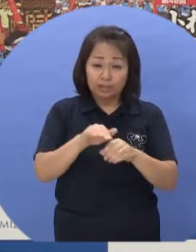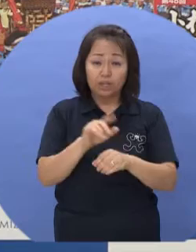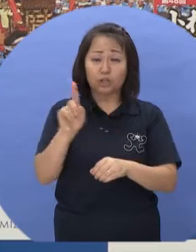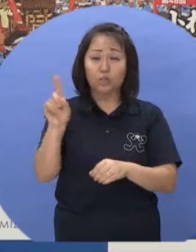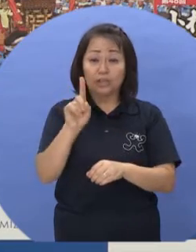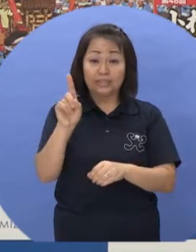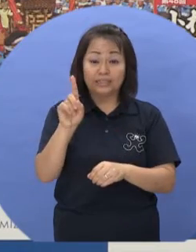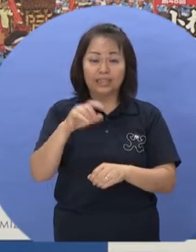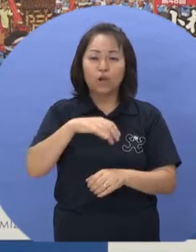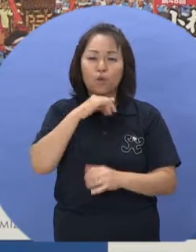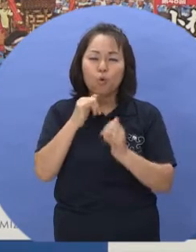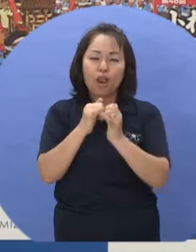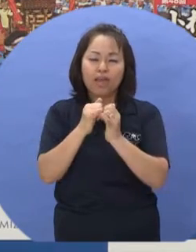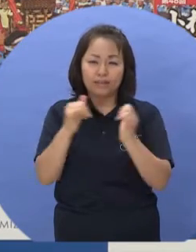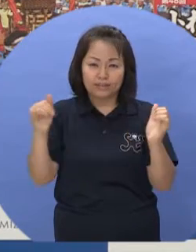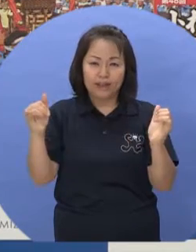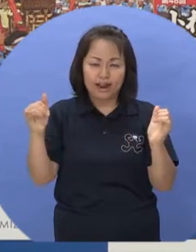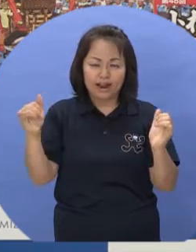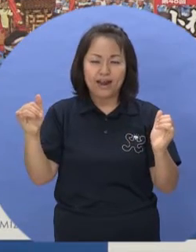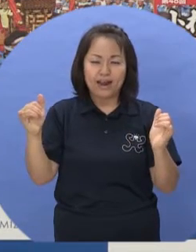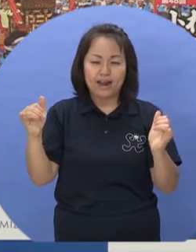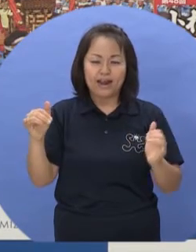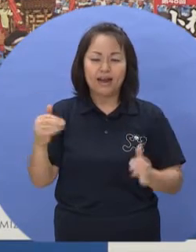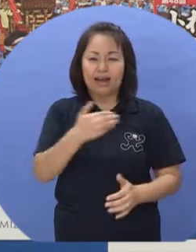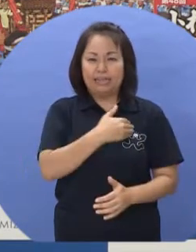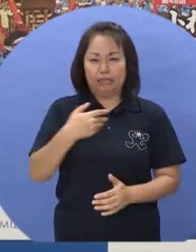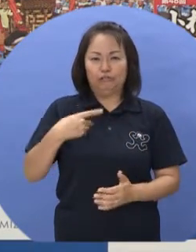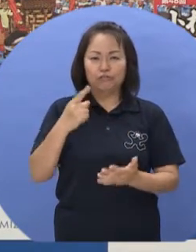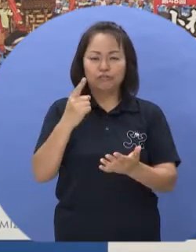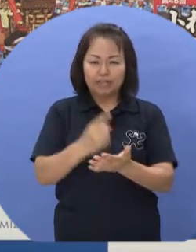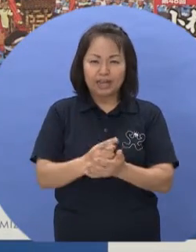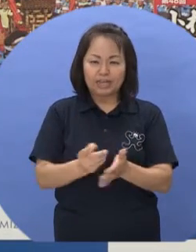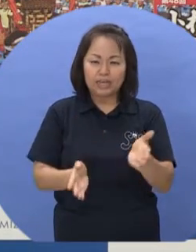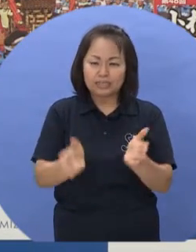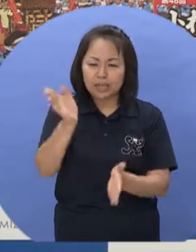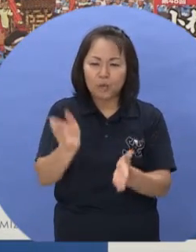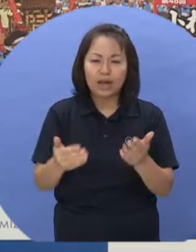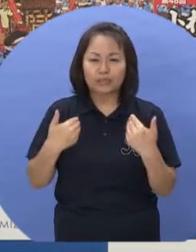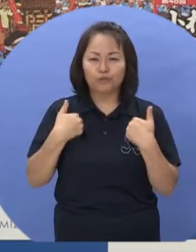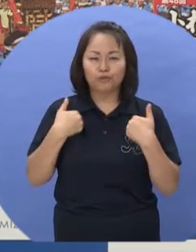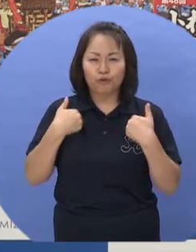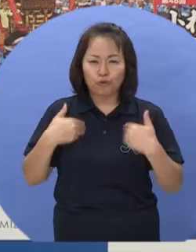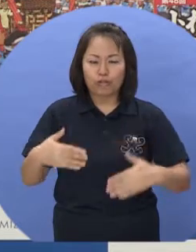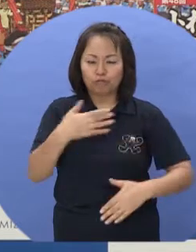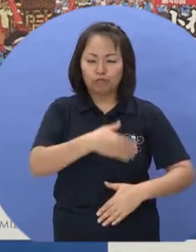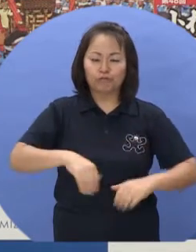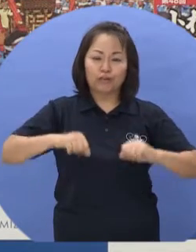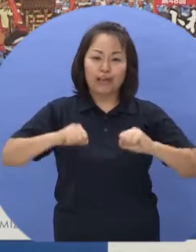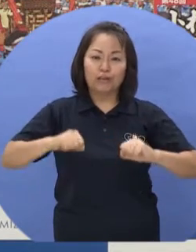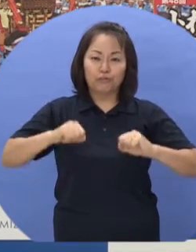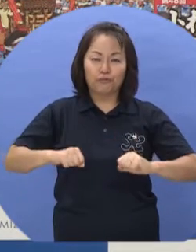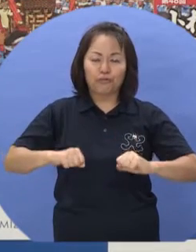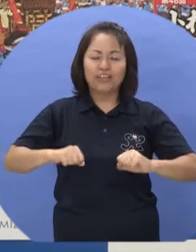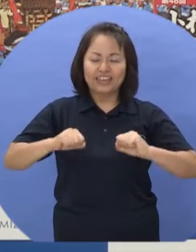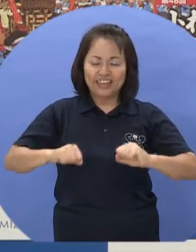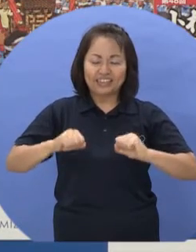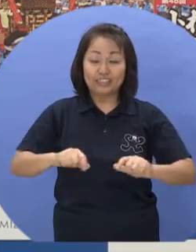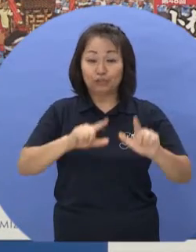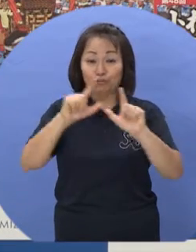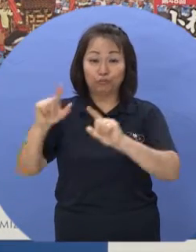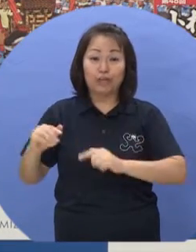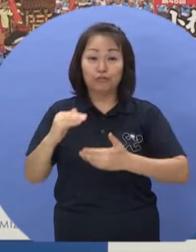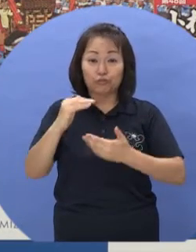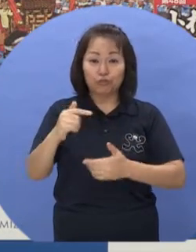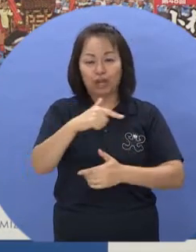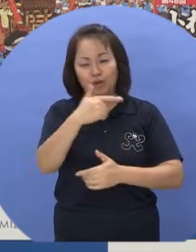った高齢者の方々ができる限り、要介護状態に陥ることなく、健康で生き生きと暮らしていただくということが大事